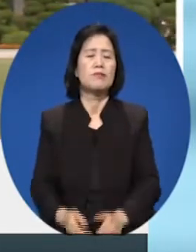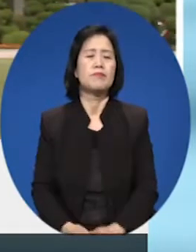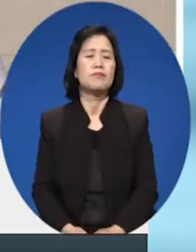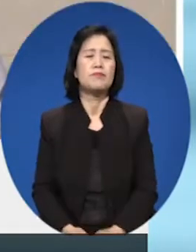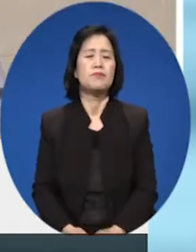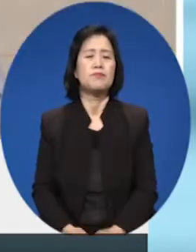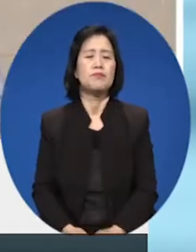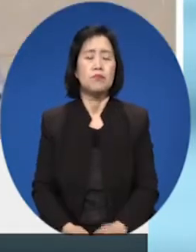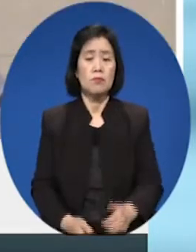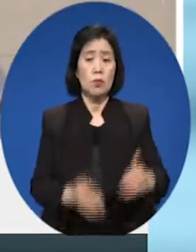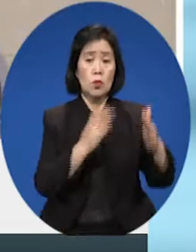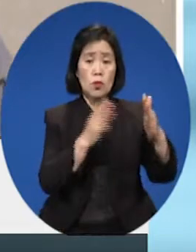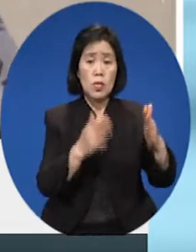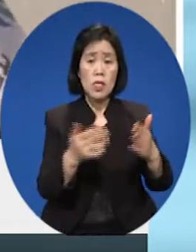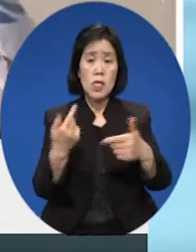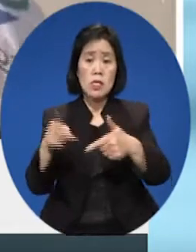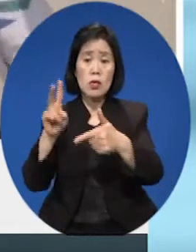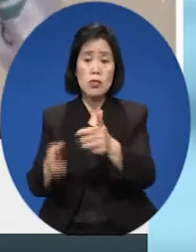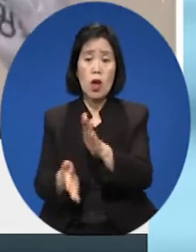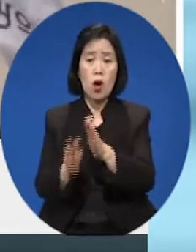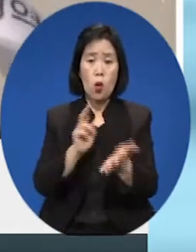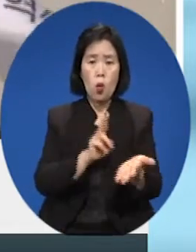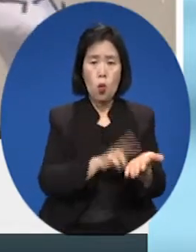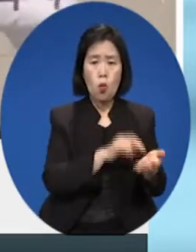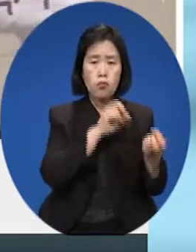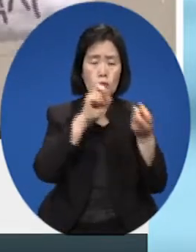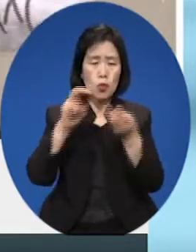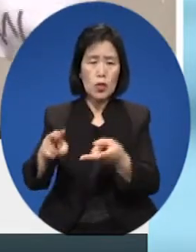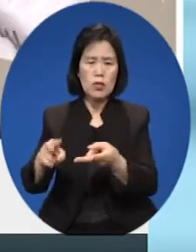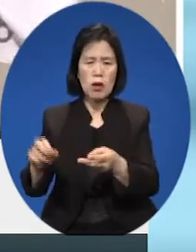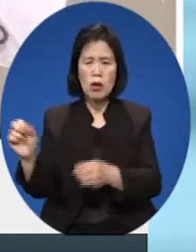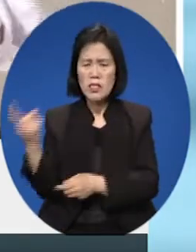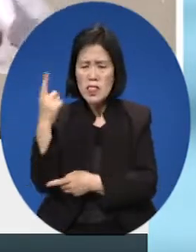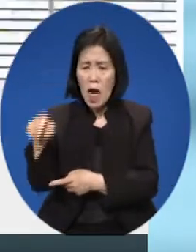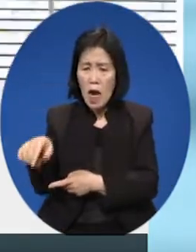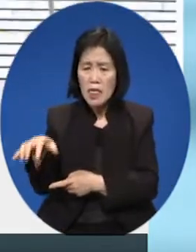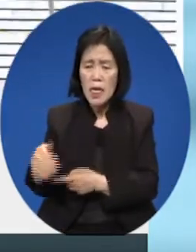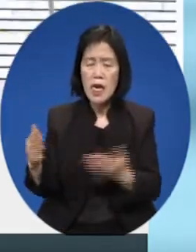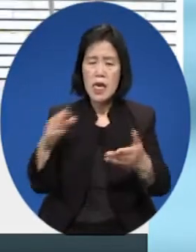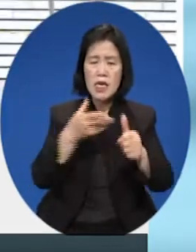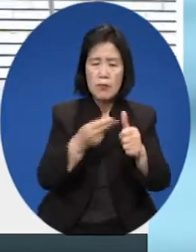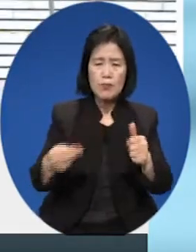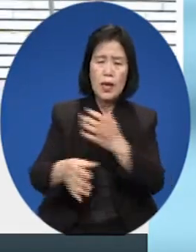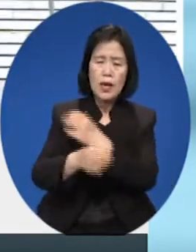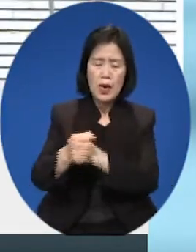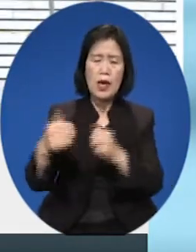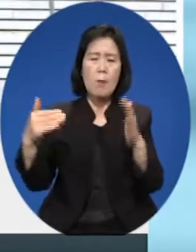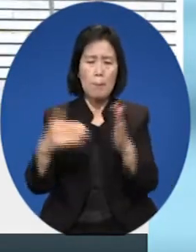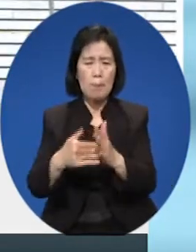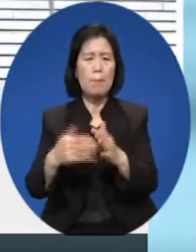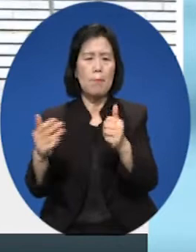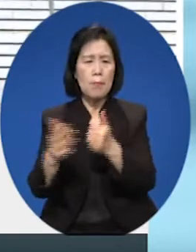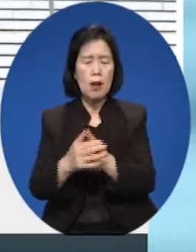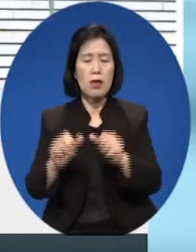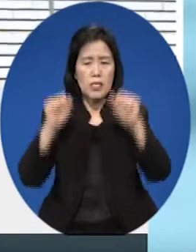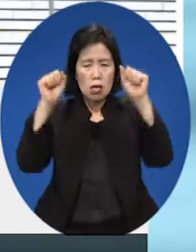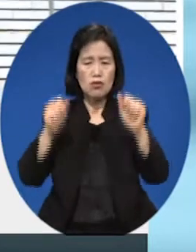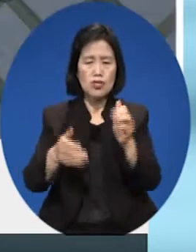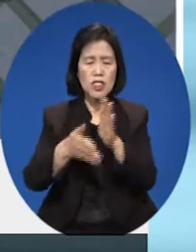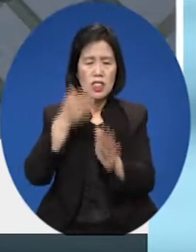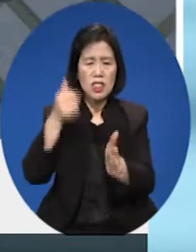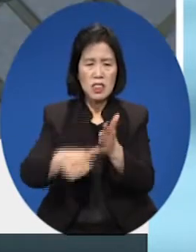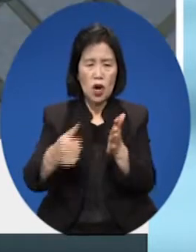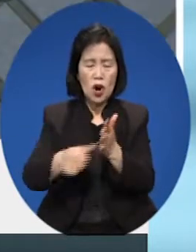아 공사는 인천시에 공문을 보냈습니다 공문을 보내서 스카이 칠레와인 대 계약이 종료돼 있기 때문에 체육시설 설치 및